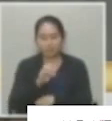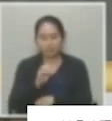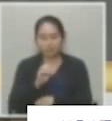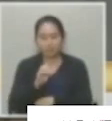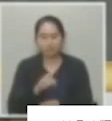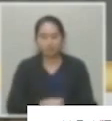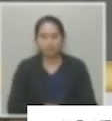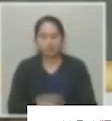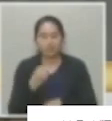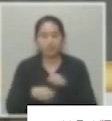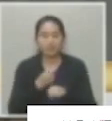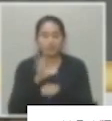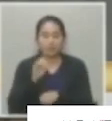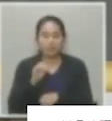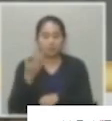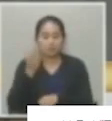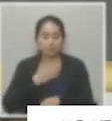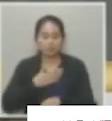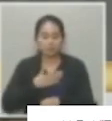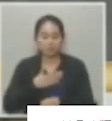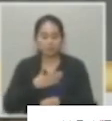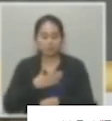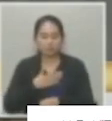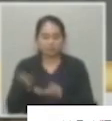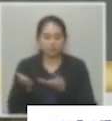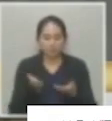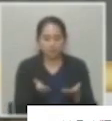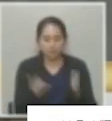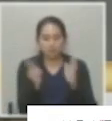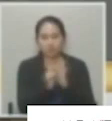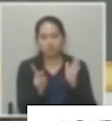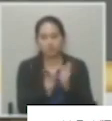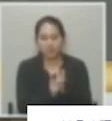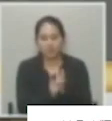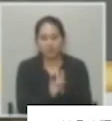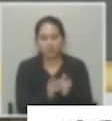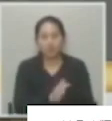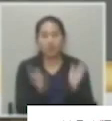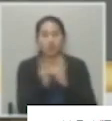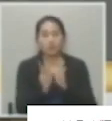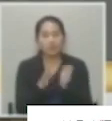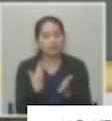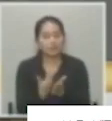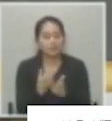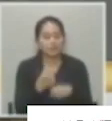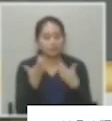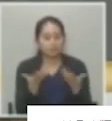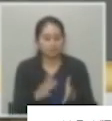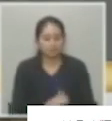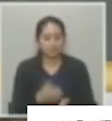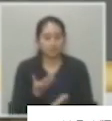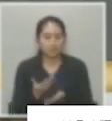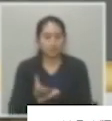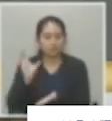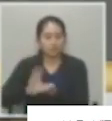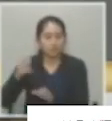สมัครผมถูกเชิญเข้าไปในห้องว่าจะออกกฎหมายวิธีการวินัยการเงินการคลังอย่างไรเนี่ยเอาเงินกองทุนน้ำ